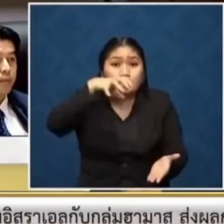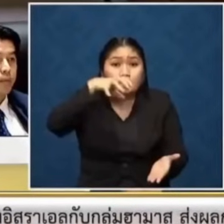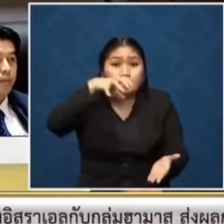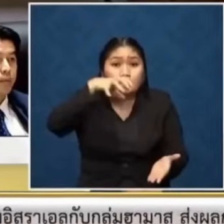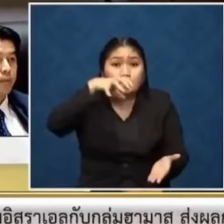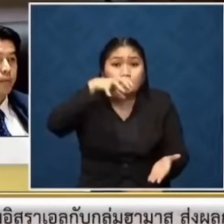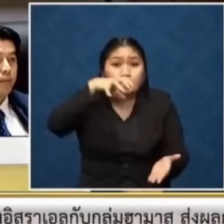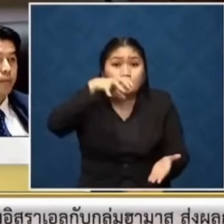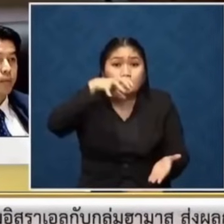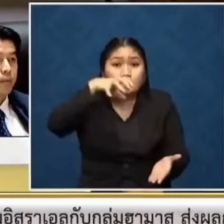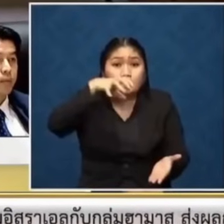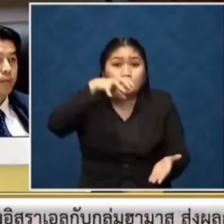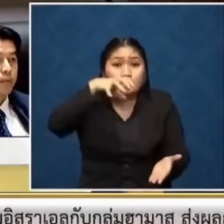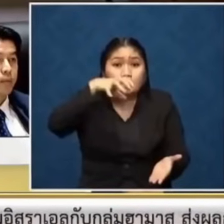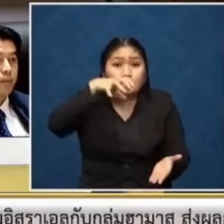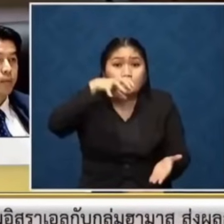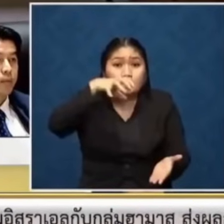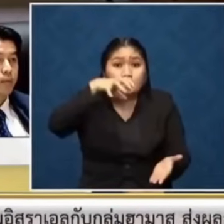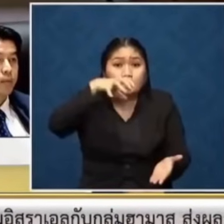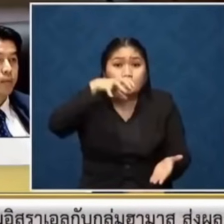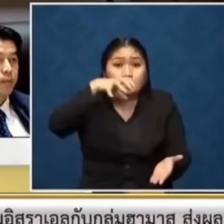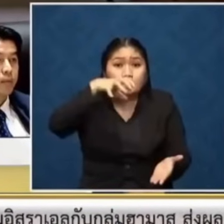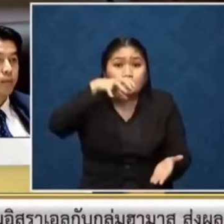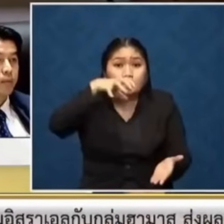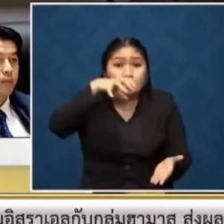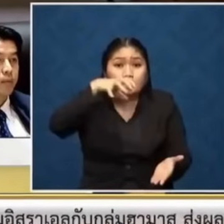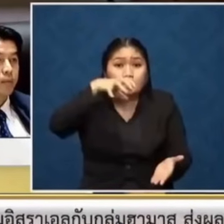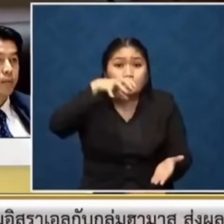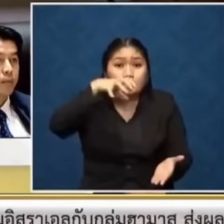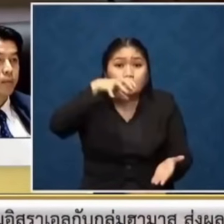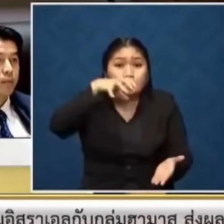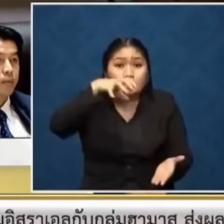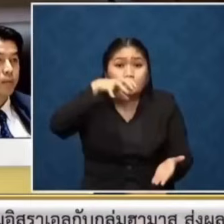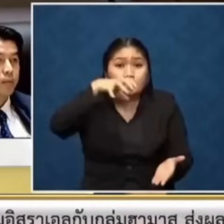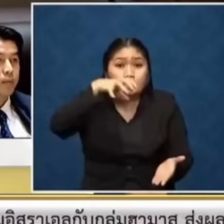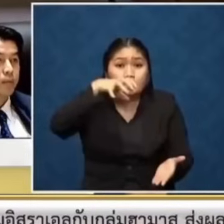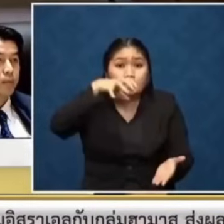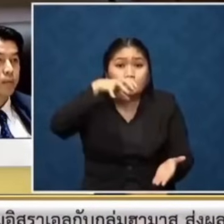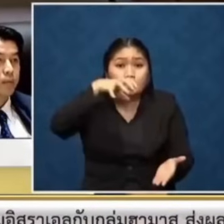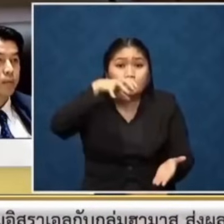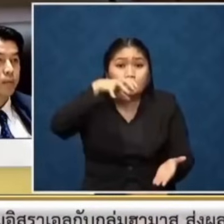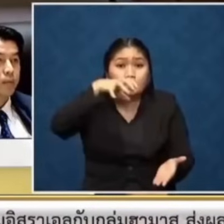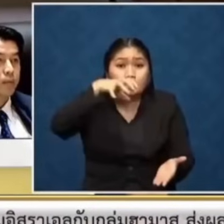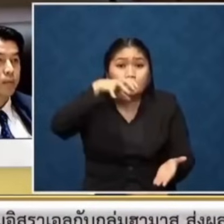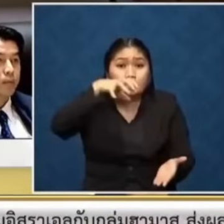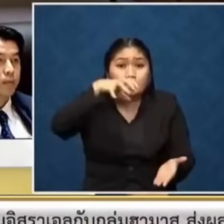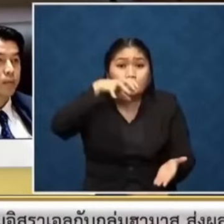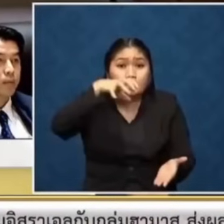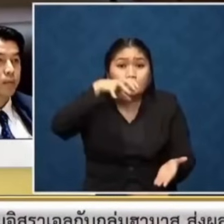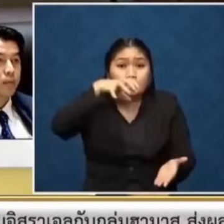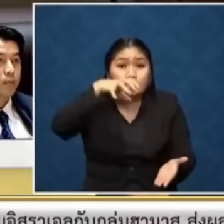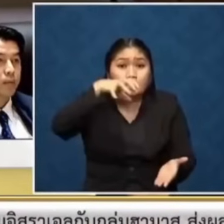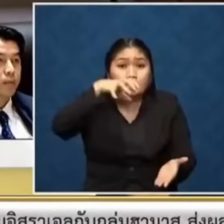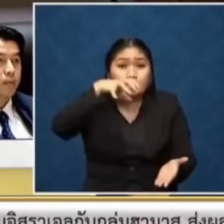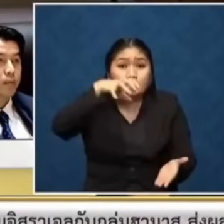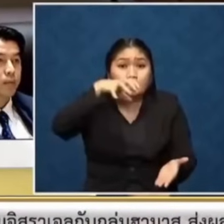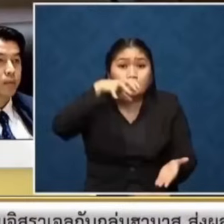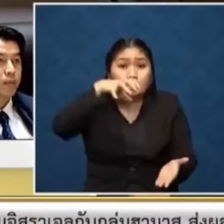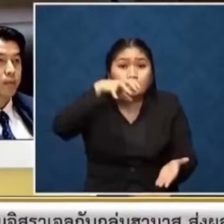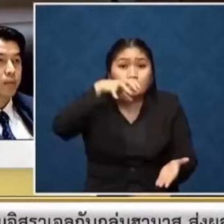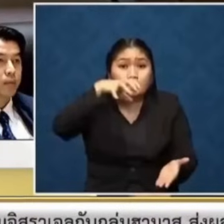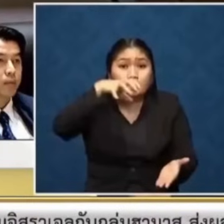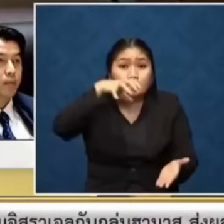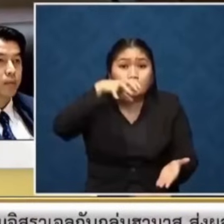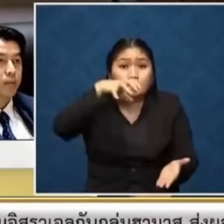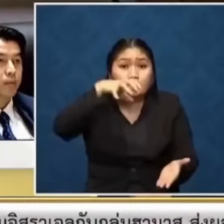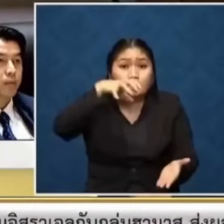ปรากฏว่าเรื่องของเศรษฐาทวีสินประธานจากพรรคเพื่อไท